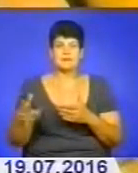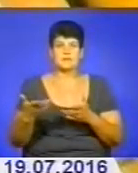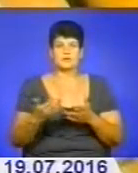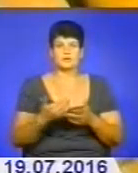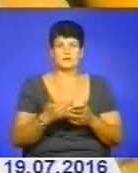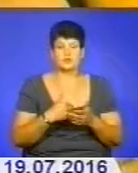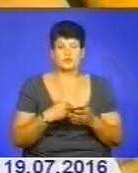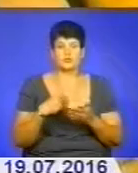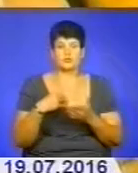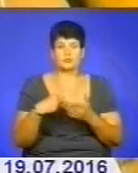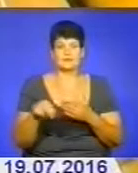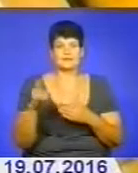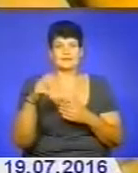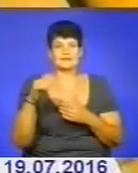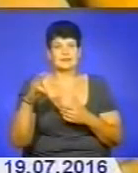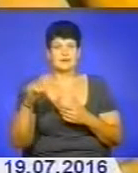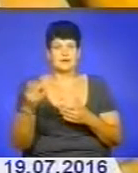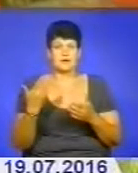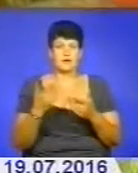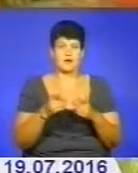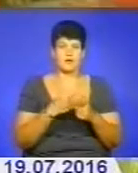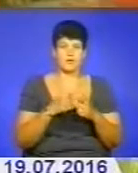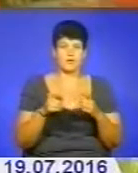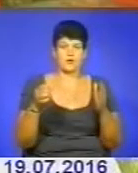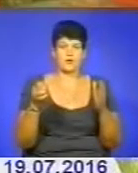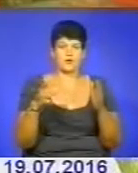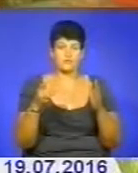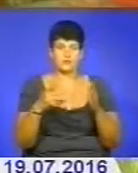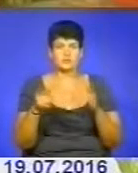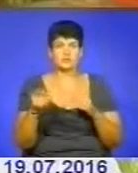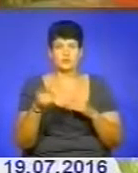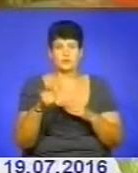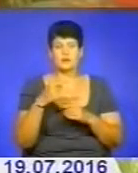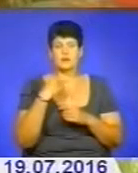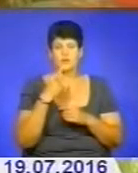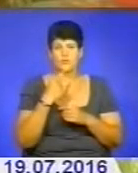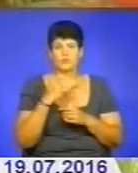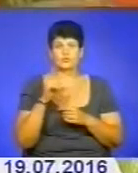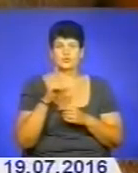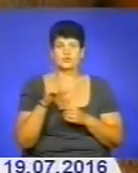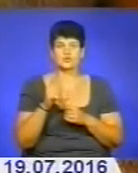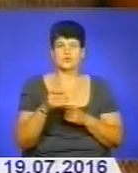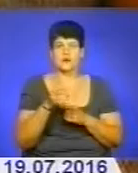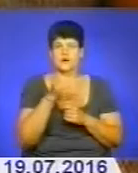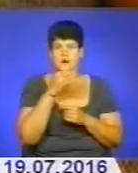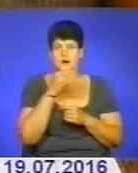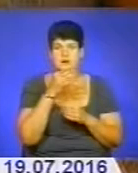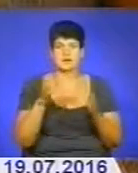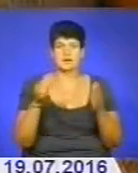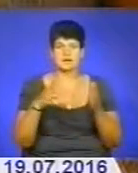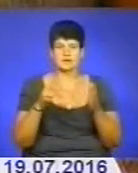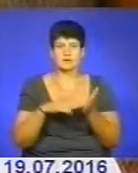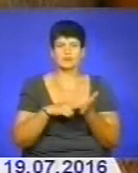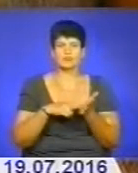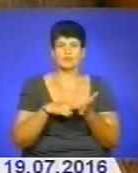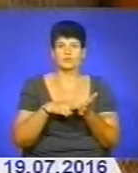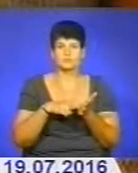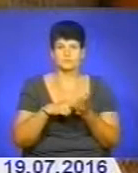купить товар и потребовать вот это лабораторное доследование. Впродовж годинного перебування на ринку нам так і не